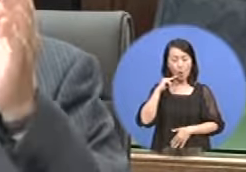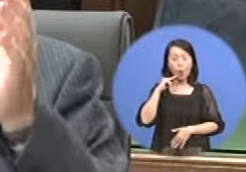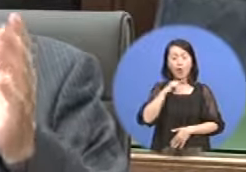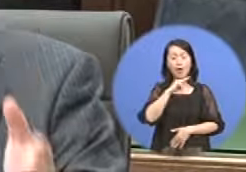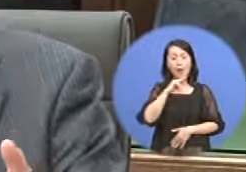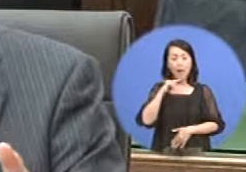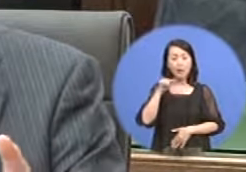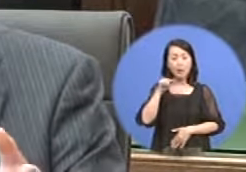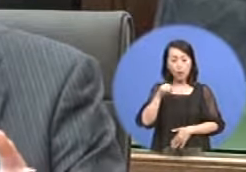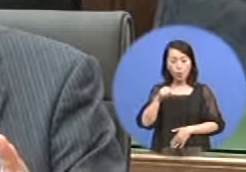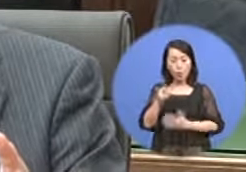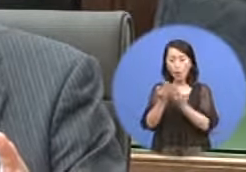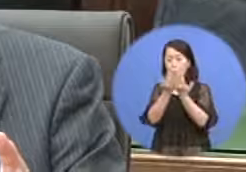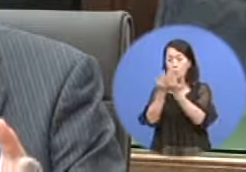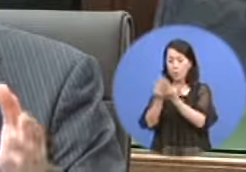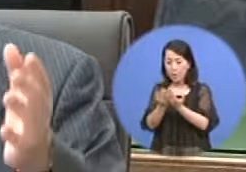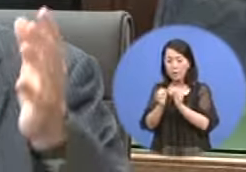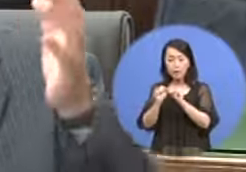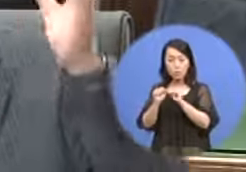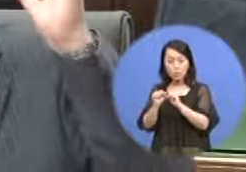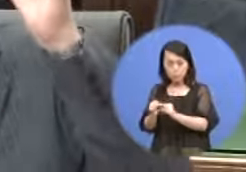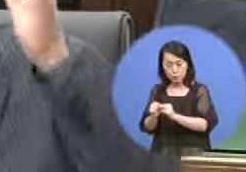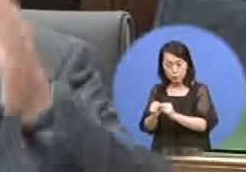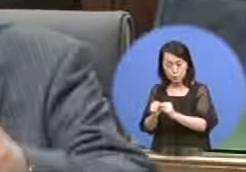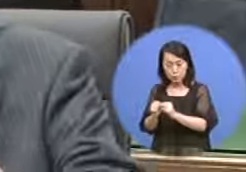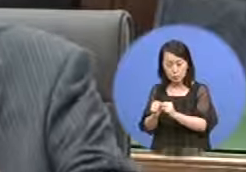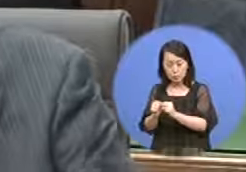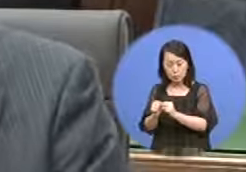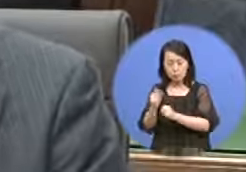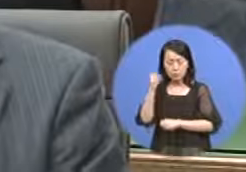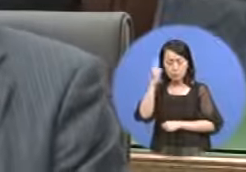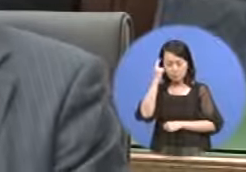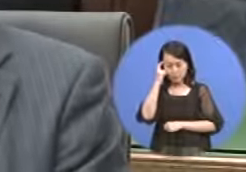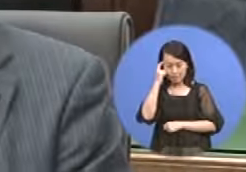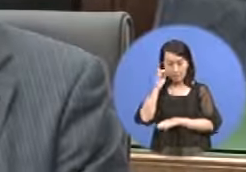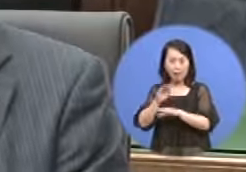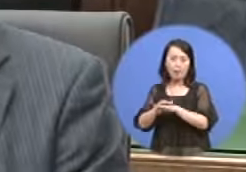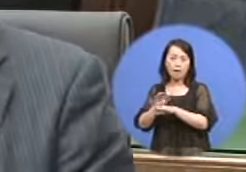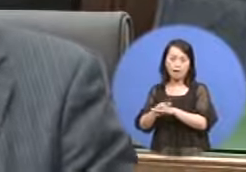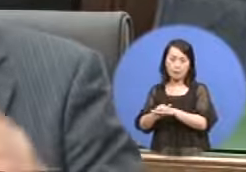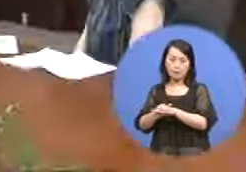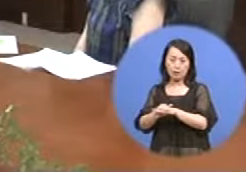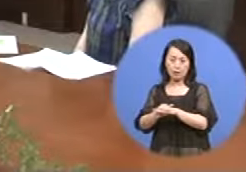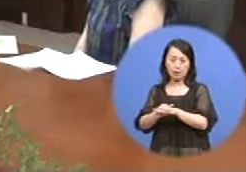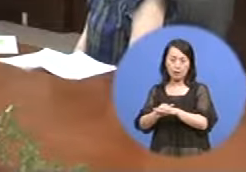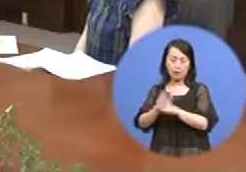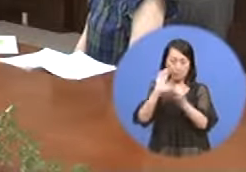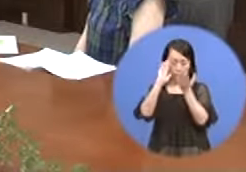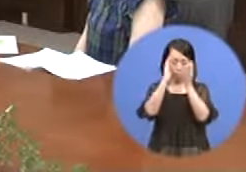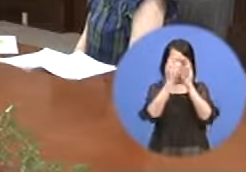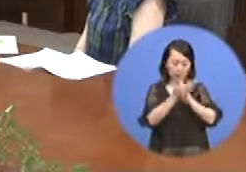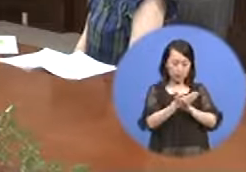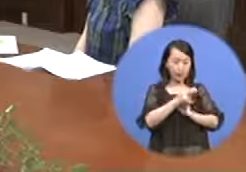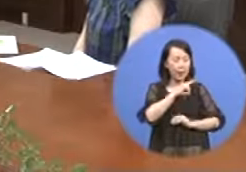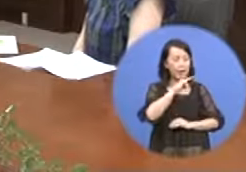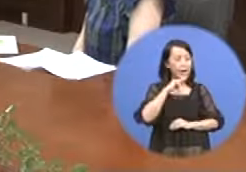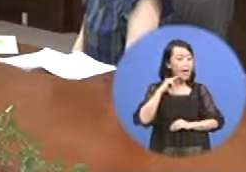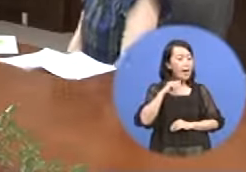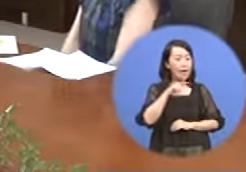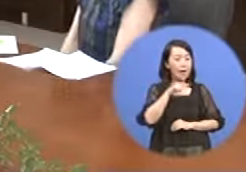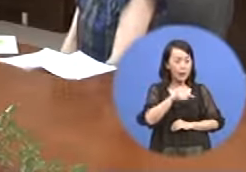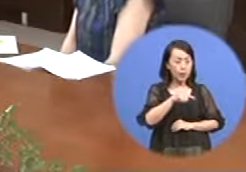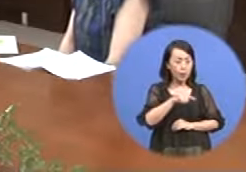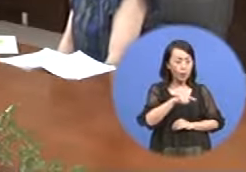はい、英語を勉強するというふうに頭がカンといくんですね、だけど大事なことは英語で何かするなんです